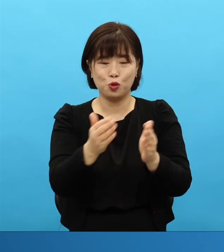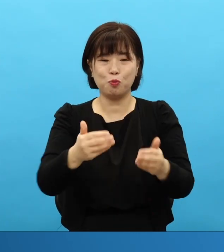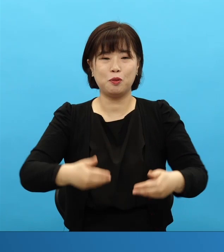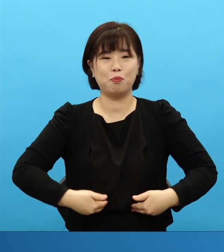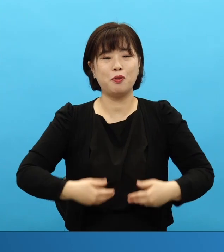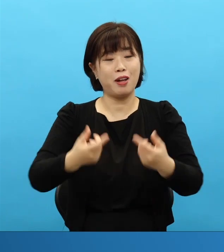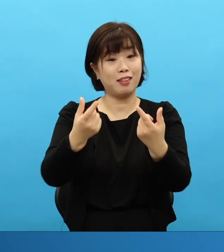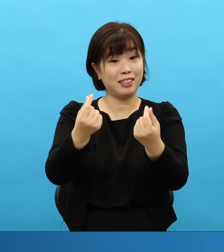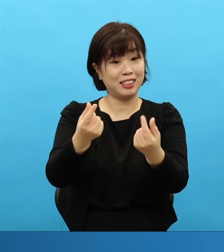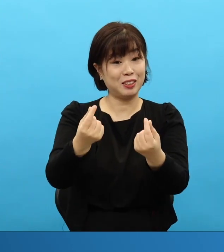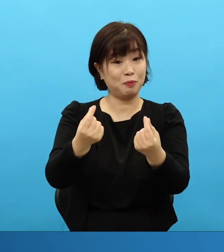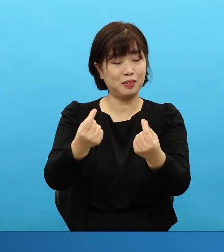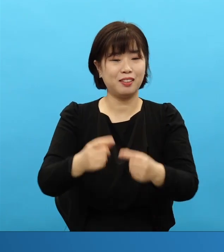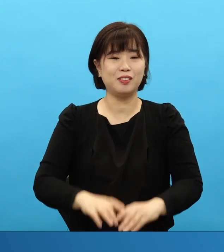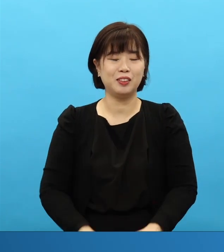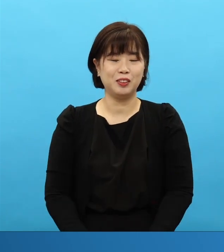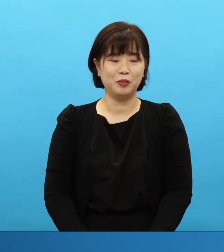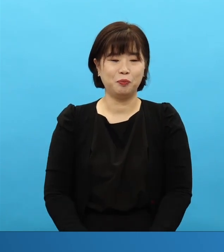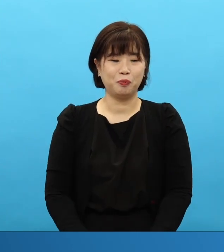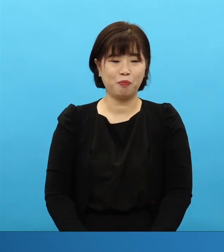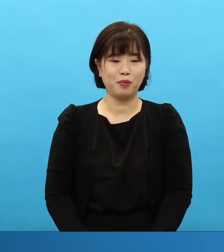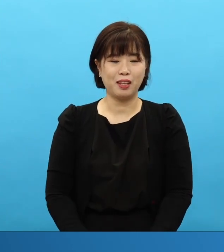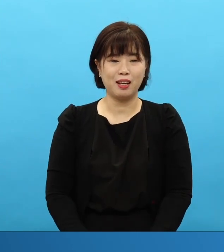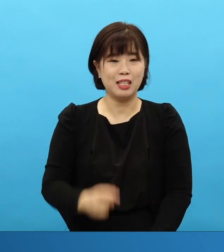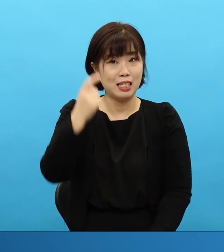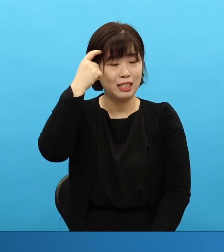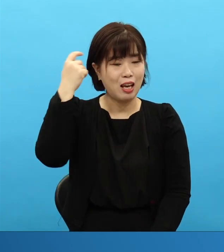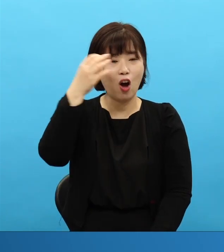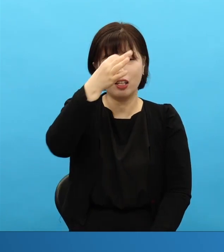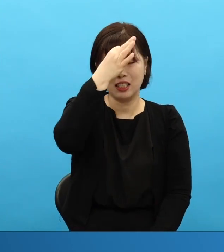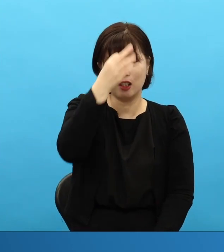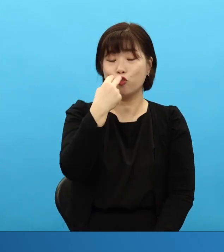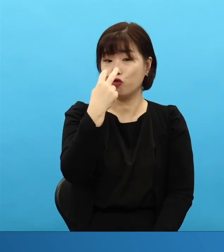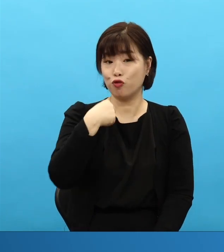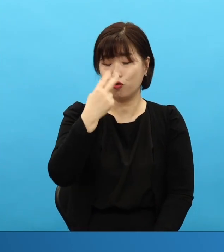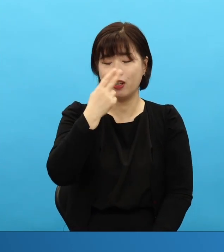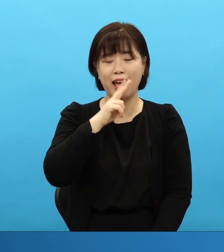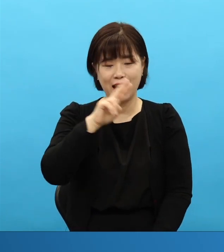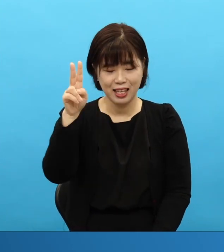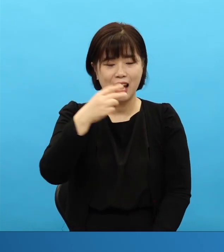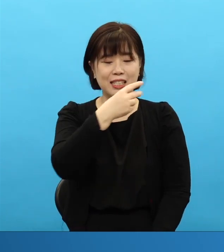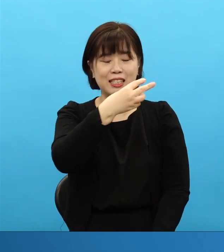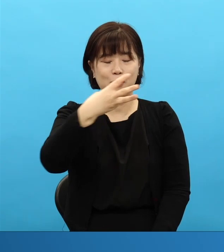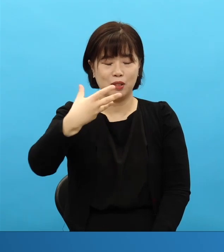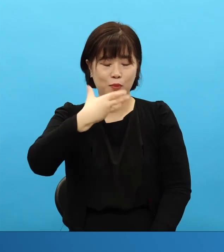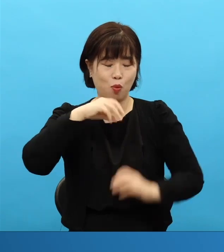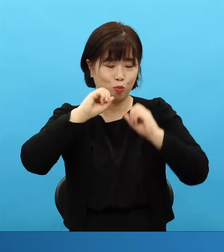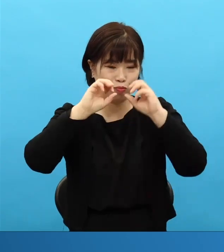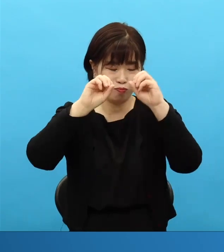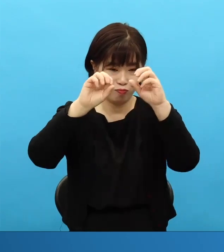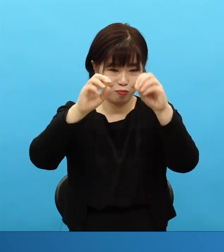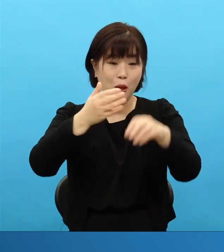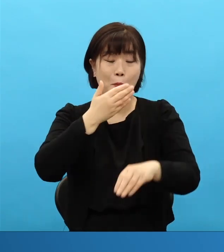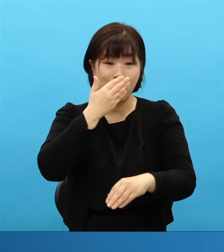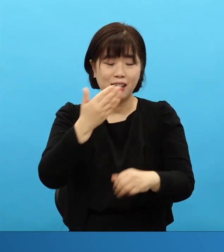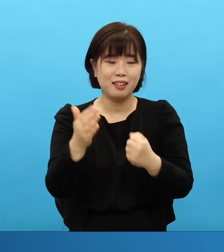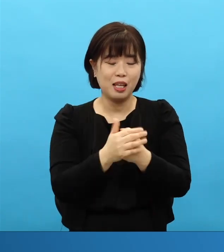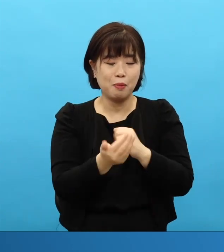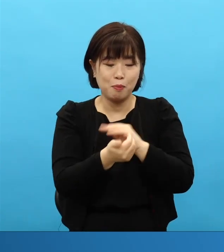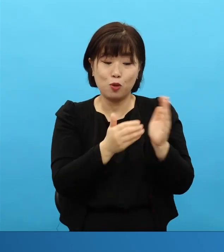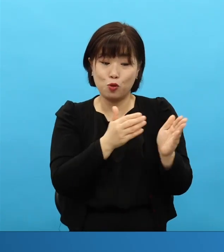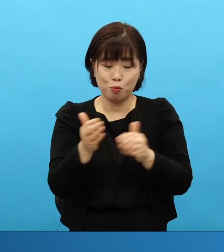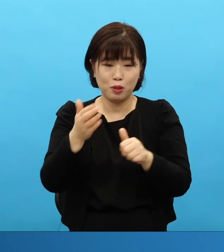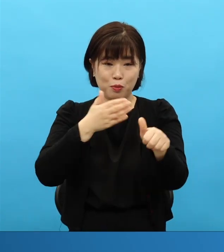증인으로 설 수 있으니까 잘 그렇게 준비하고 인도받았으면 좋겠습니다. 네, 장로님 랩넌트